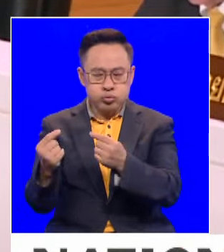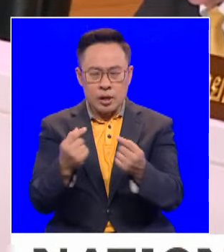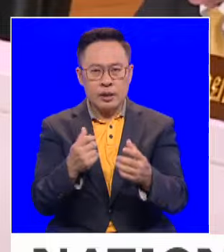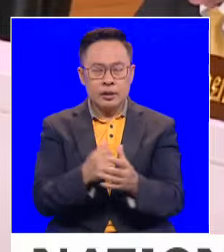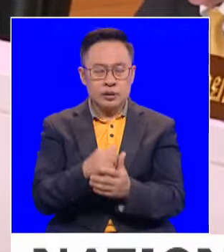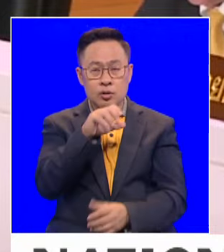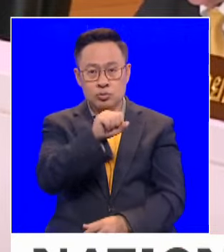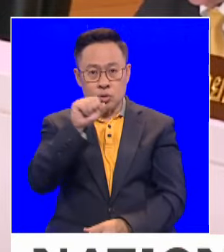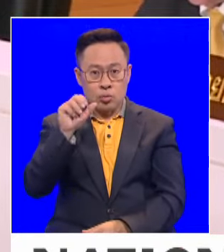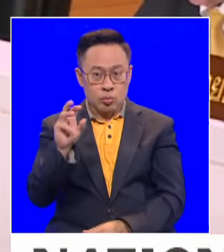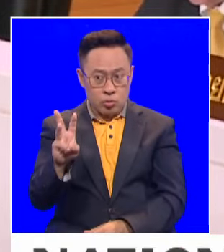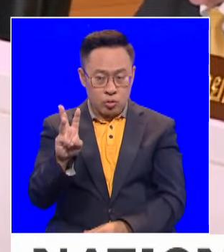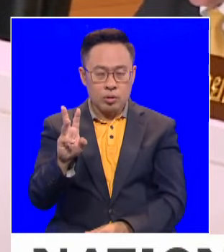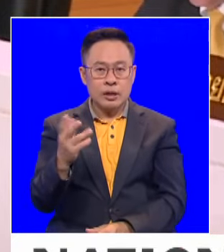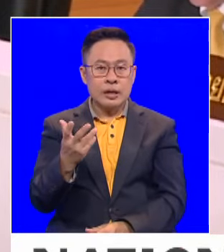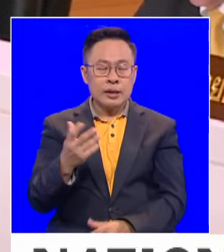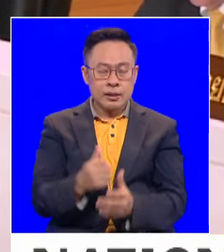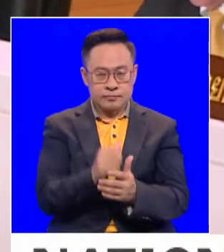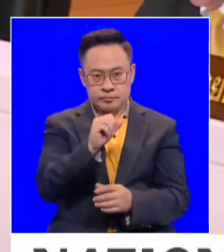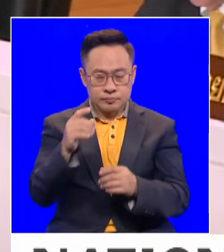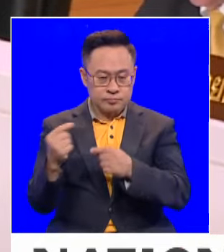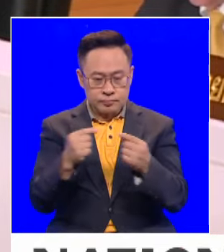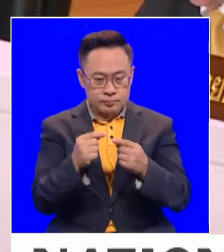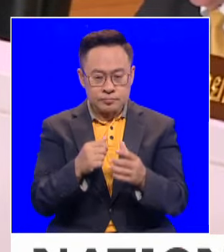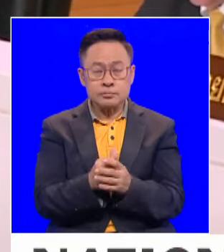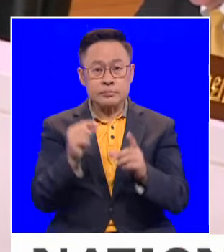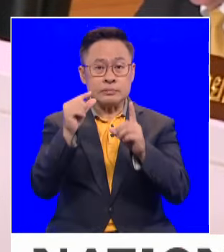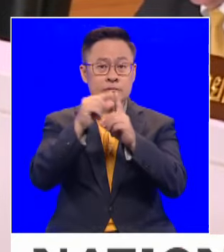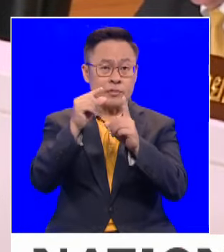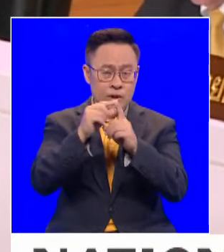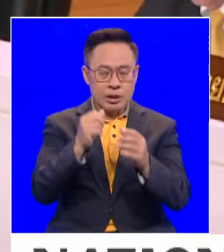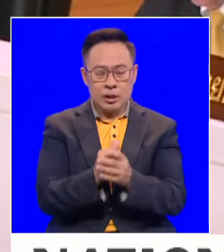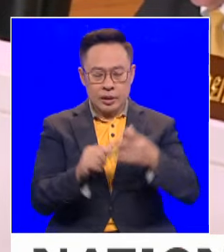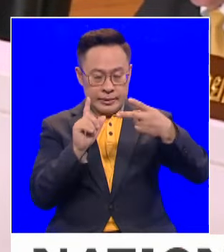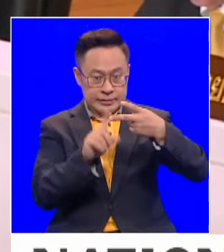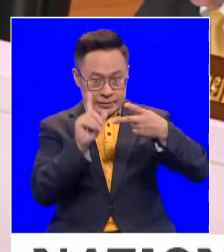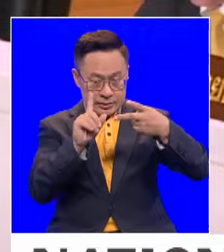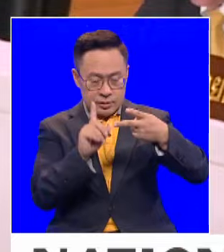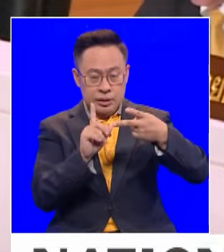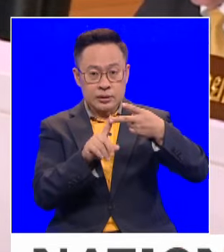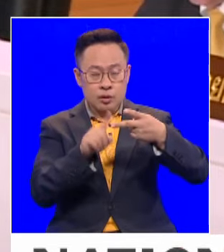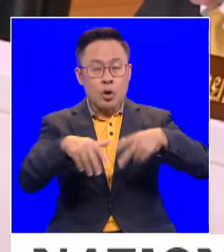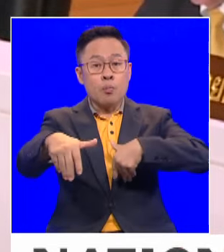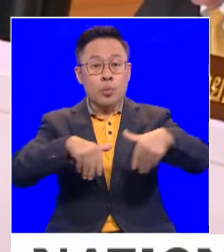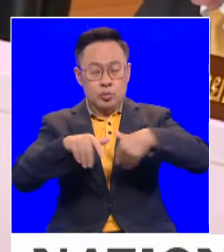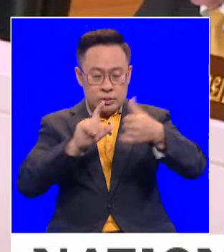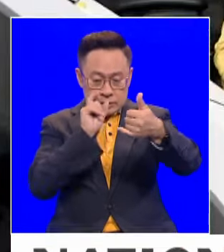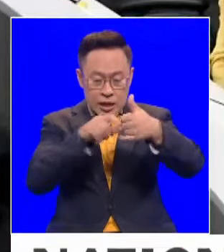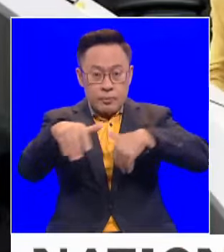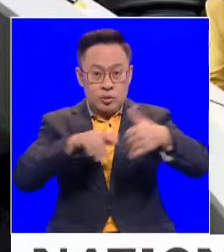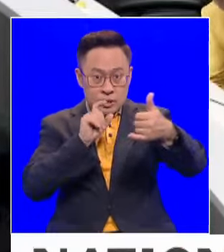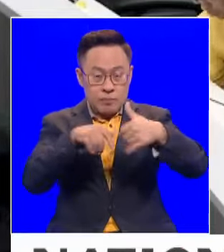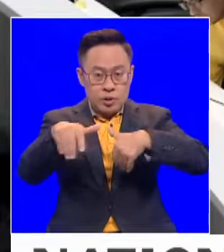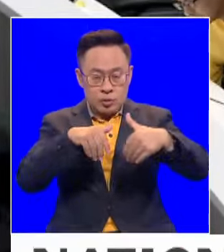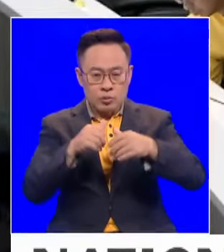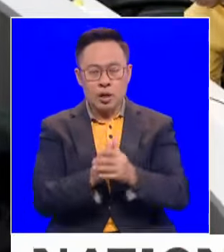จะเป็น Double majorityไยถามว่าอะไรคือDouble majority 1เวลาที่ทำประชามติเถามเลยคนมีสิทธิ์ออก